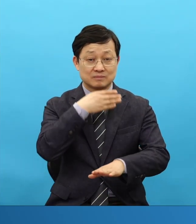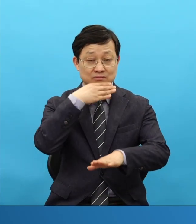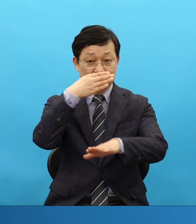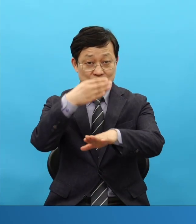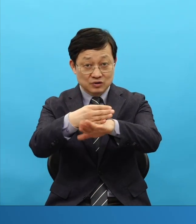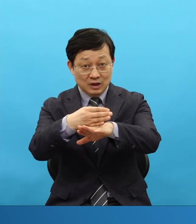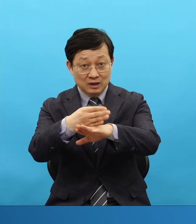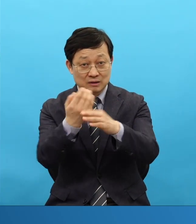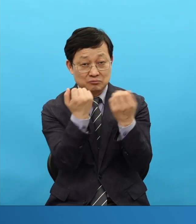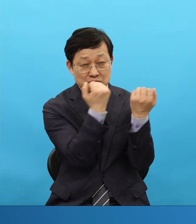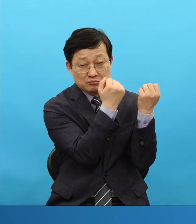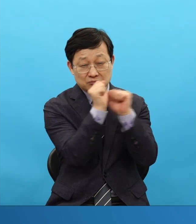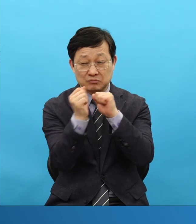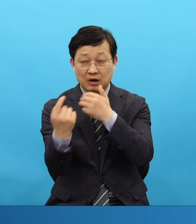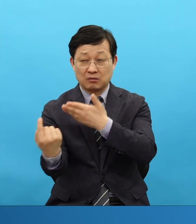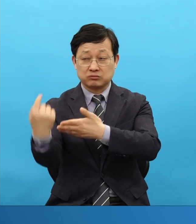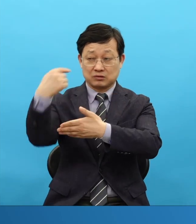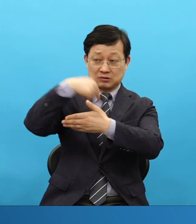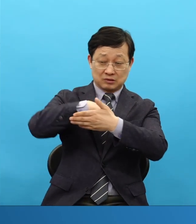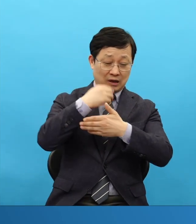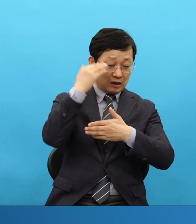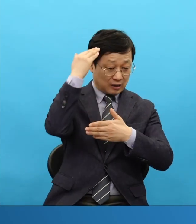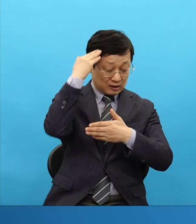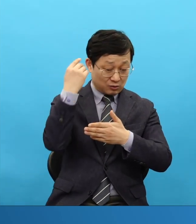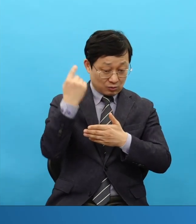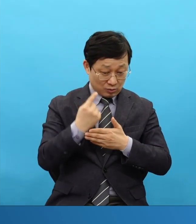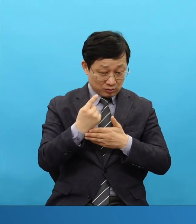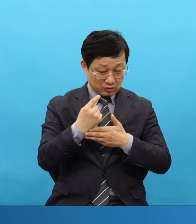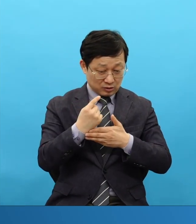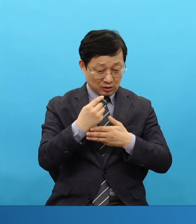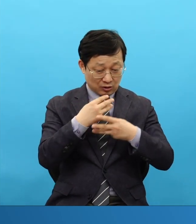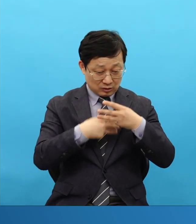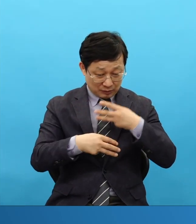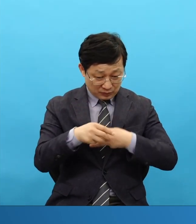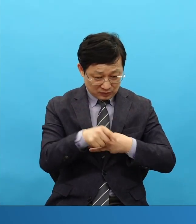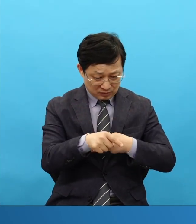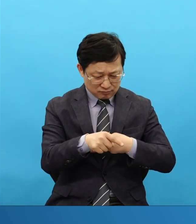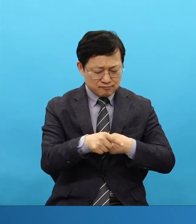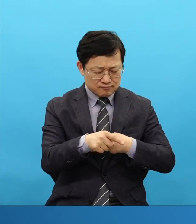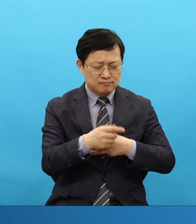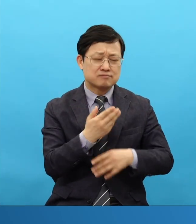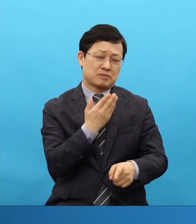북한에서 나와 있는 후대나 우리 렘넌트 후대들이 가능한 겁니다. The North